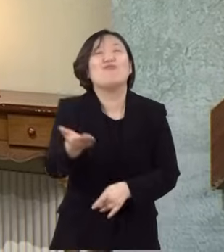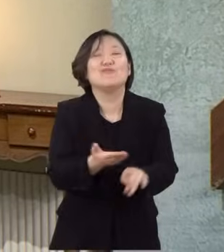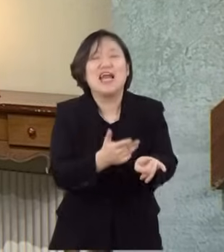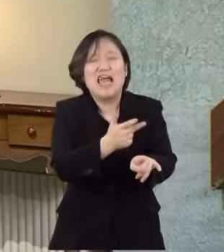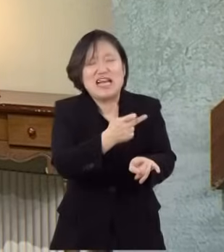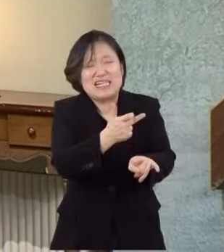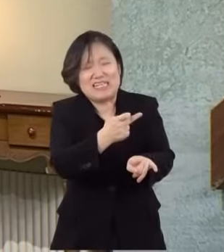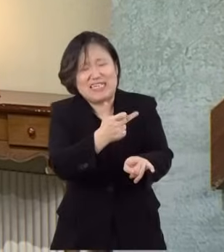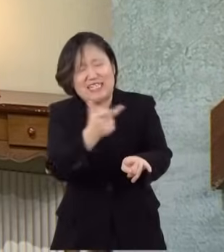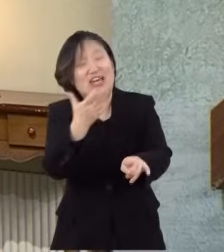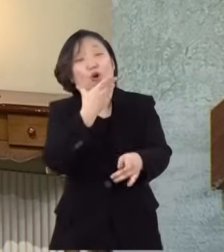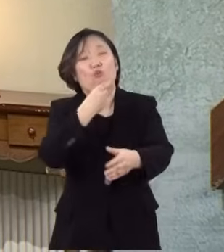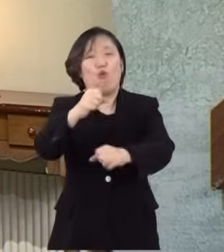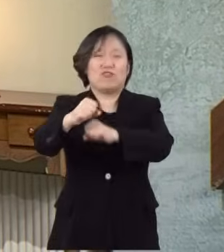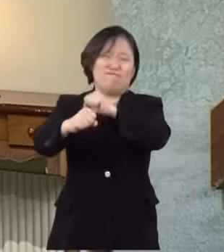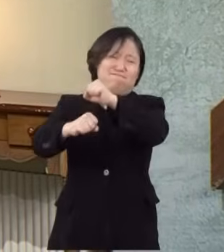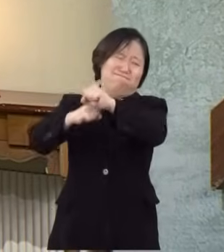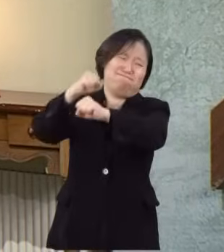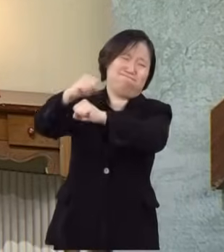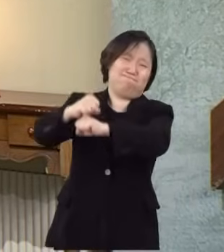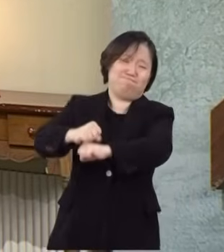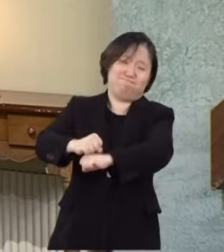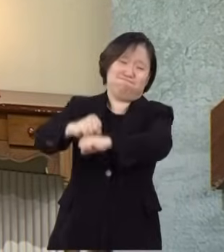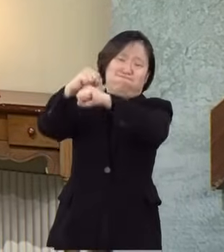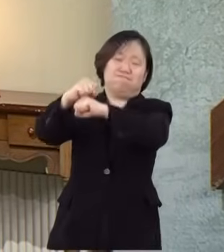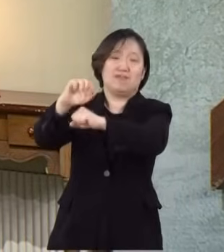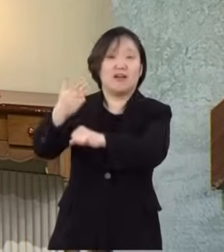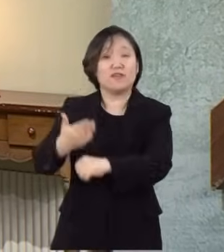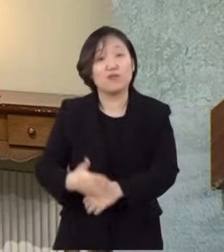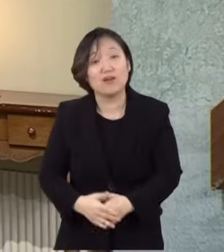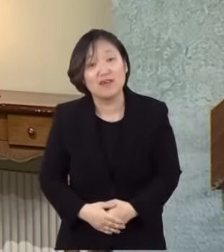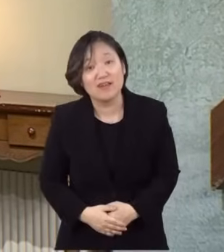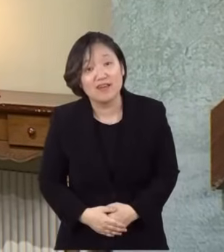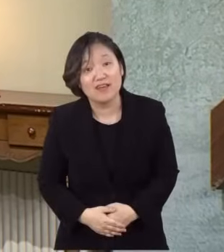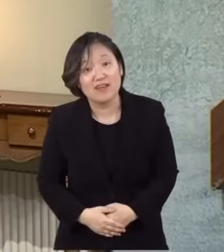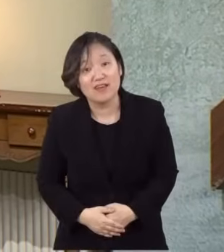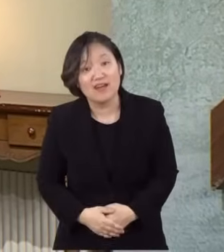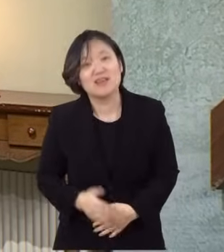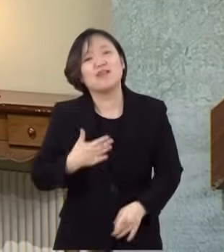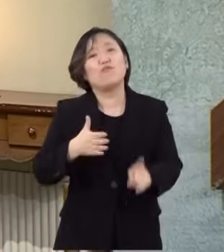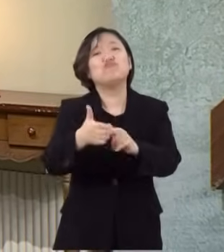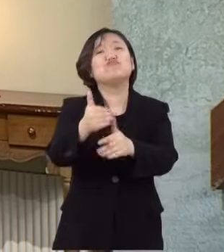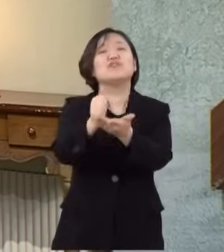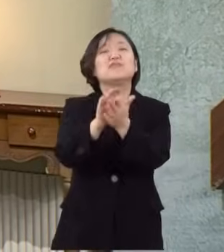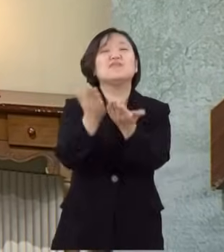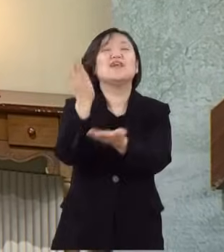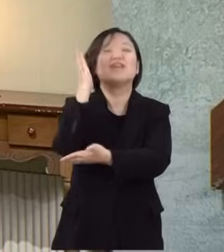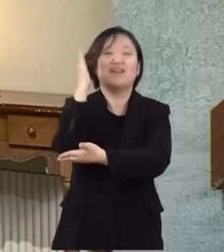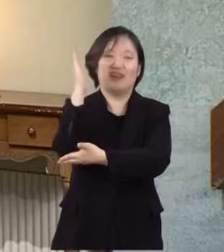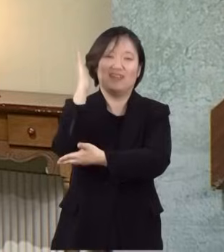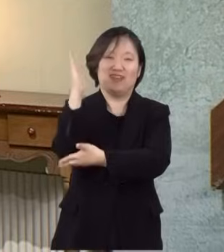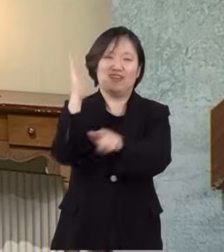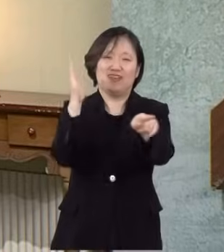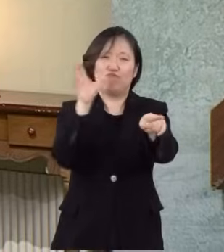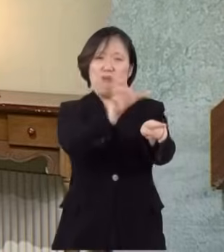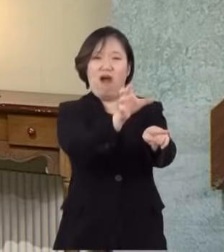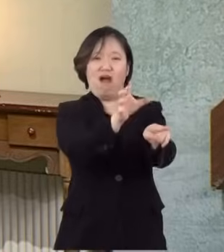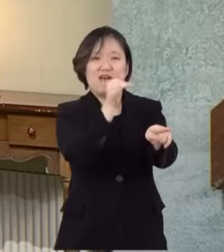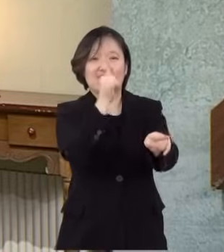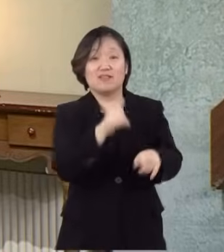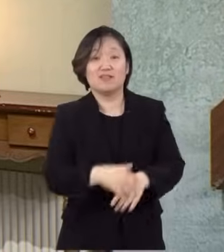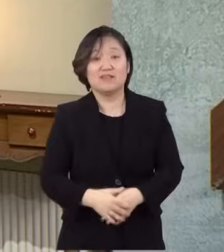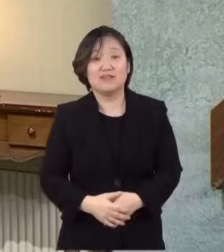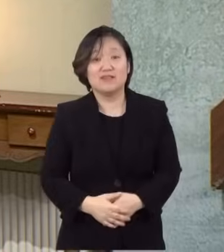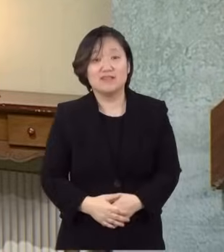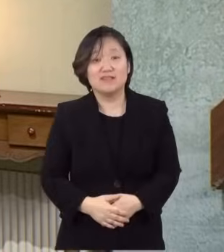엄청난 공덕이 쌓이게 된다라고 부처님 경전에서 분명히 말씀